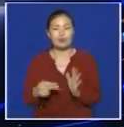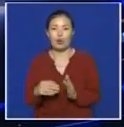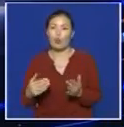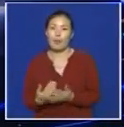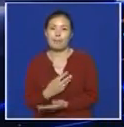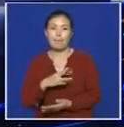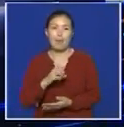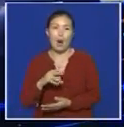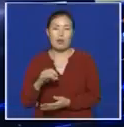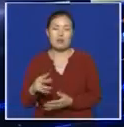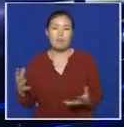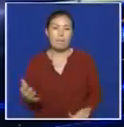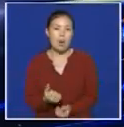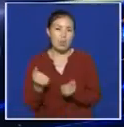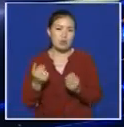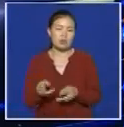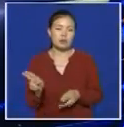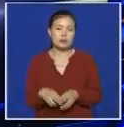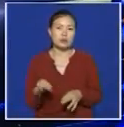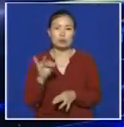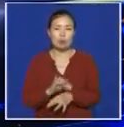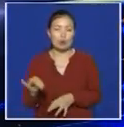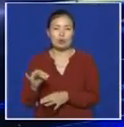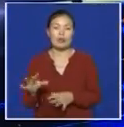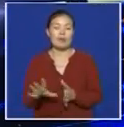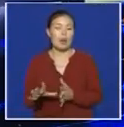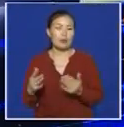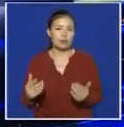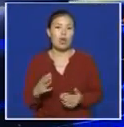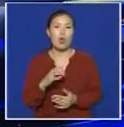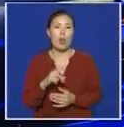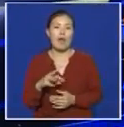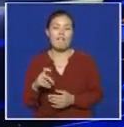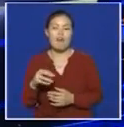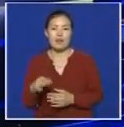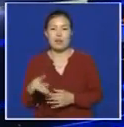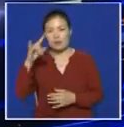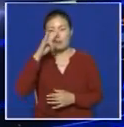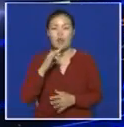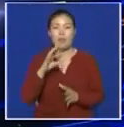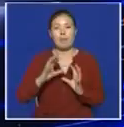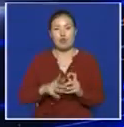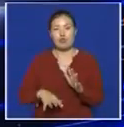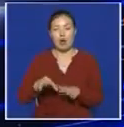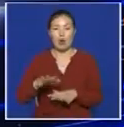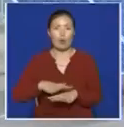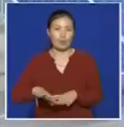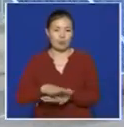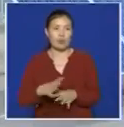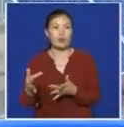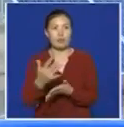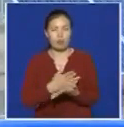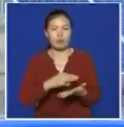новых механизмов поддержки возобновляемых источников энергии. SolarFest Казахстан – это международный деловой фестиваль, который